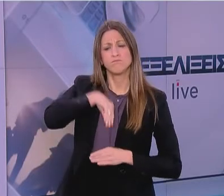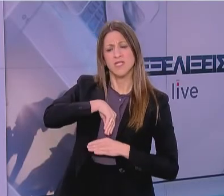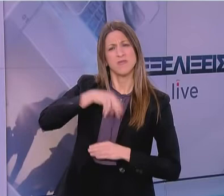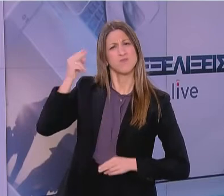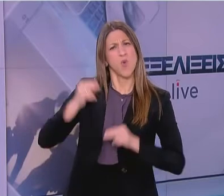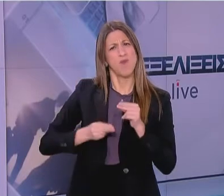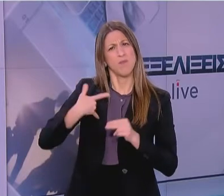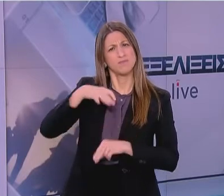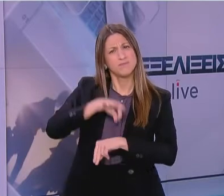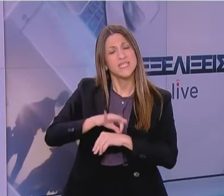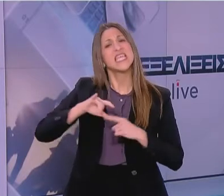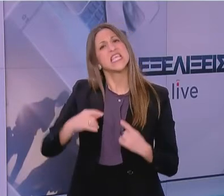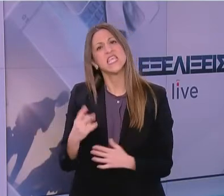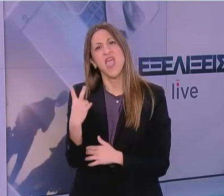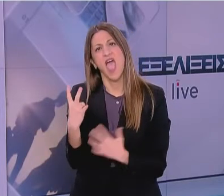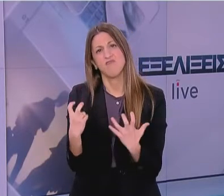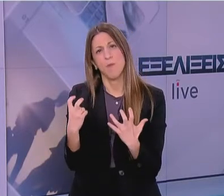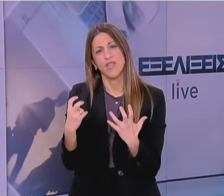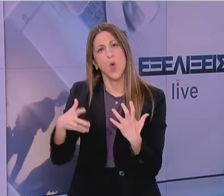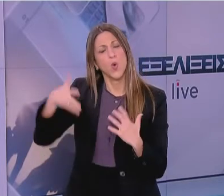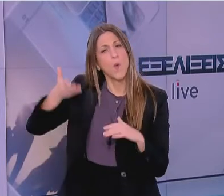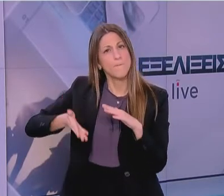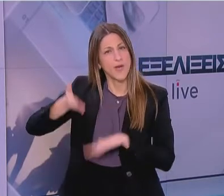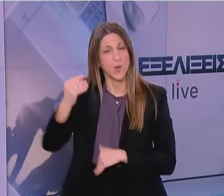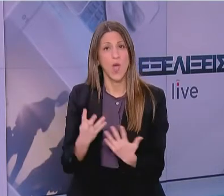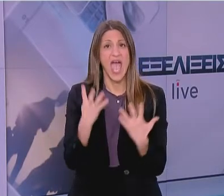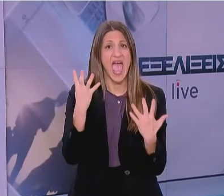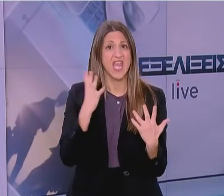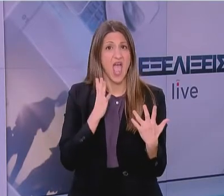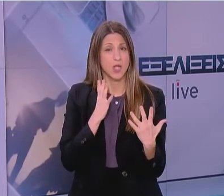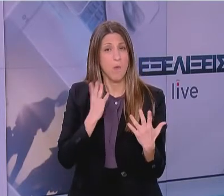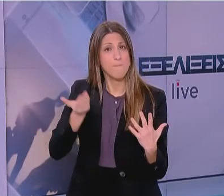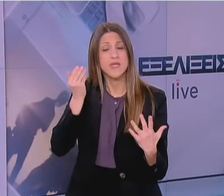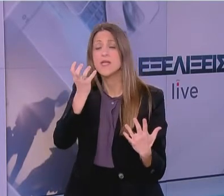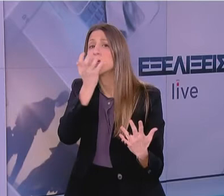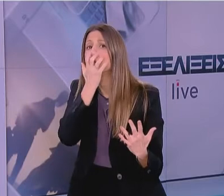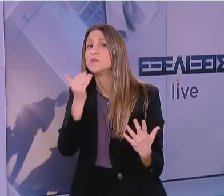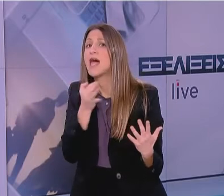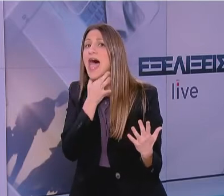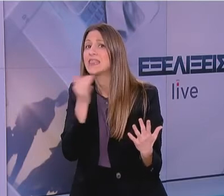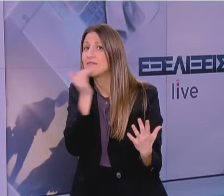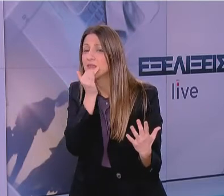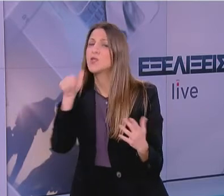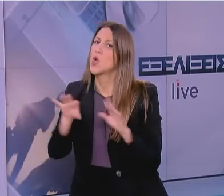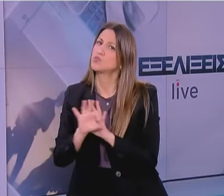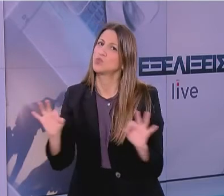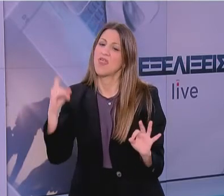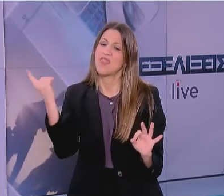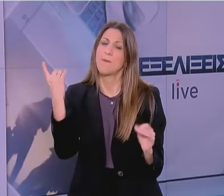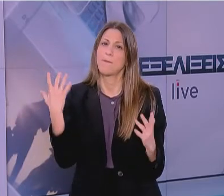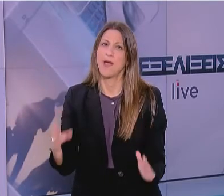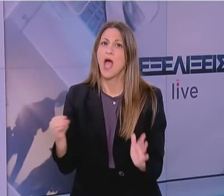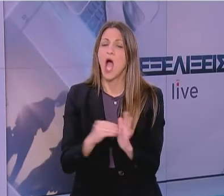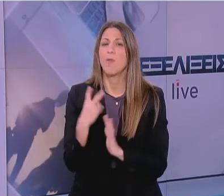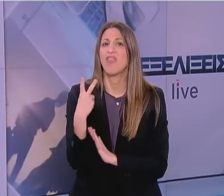ή είναι ηλικιωμένοι 70 ετών και άνω. 9 ασθενείς έχουν εξέλθει από τις ΜΕΘ, ενώ συνολικά 269 ασθενείς έχουν